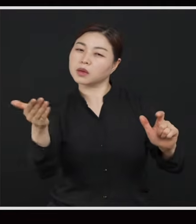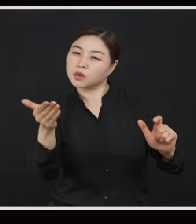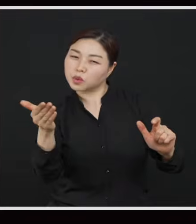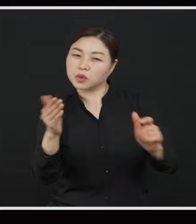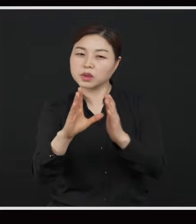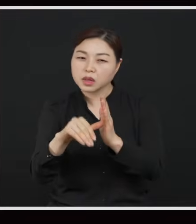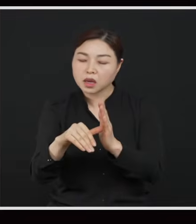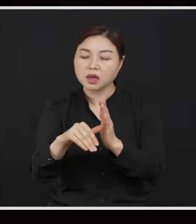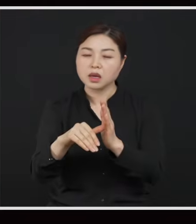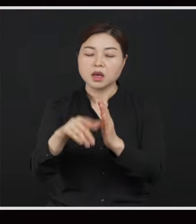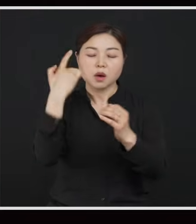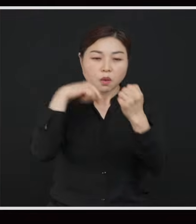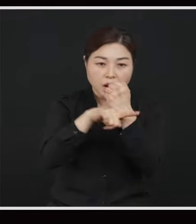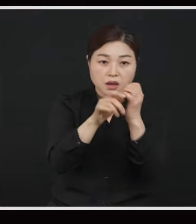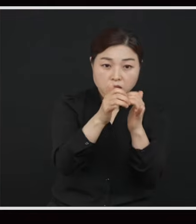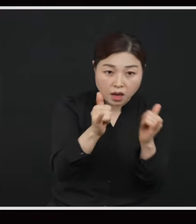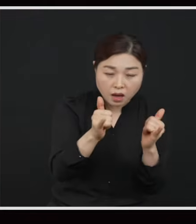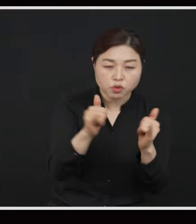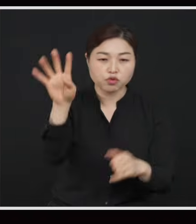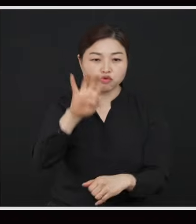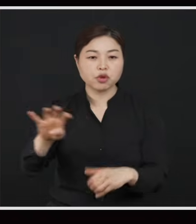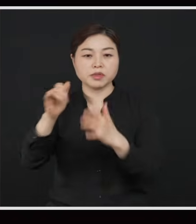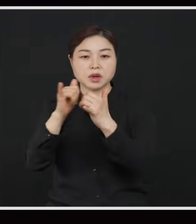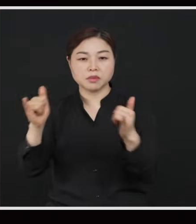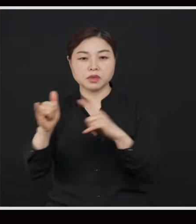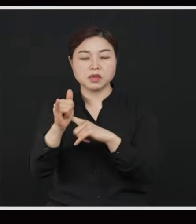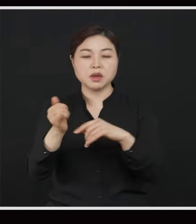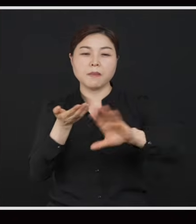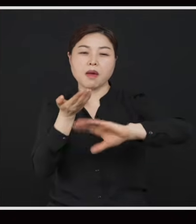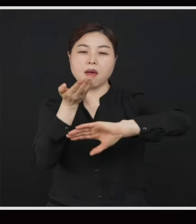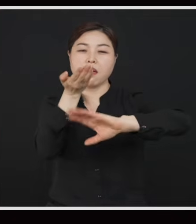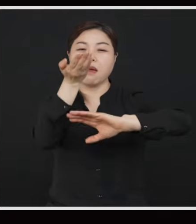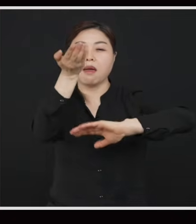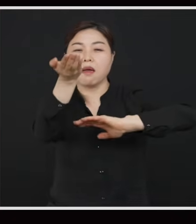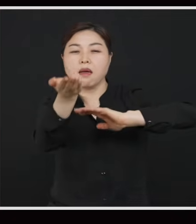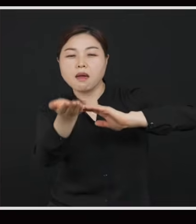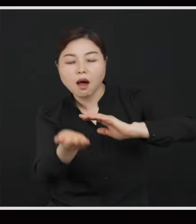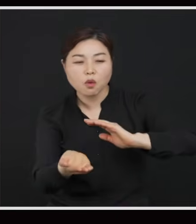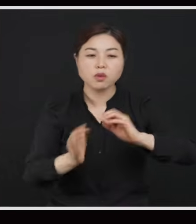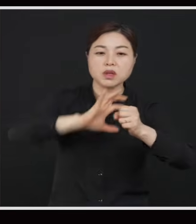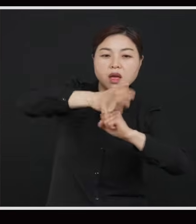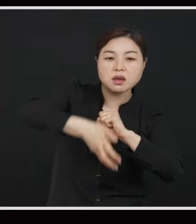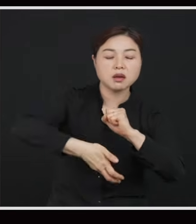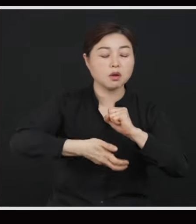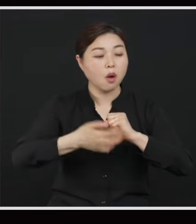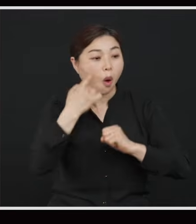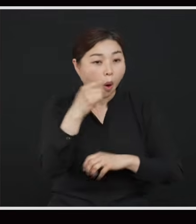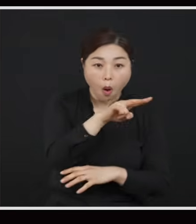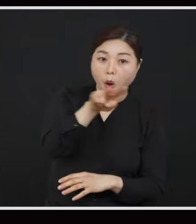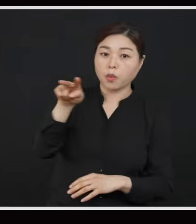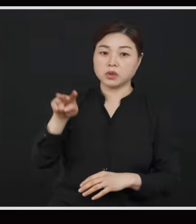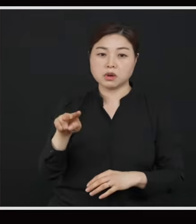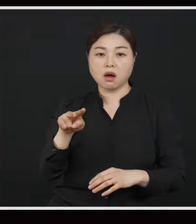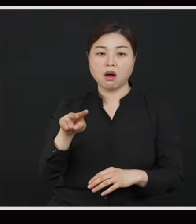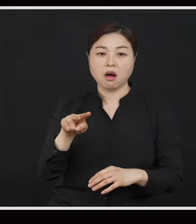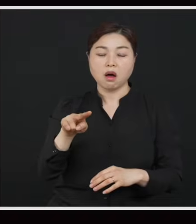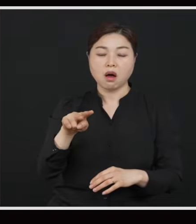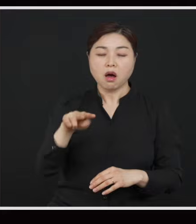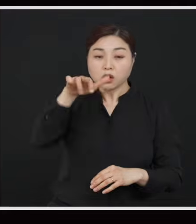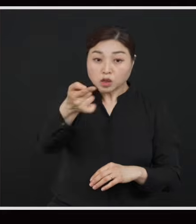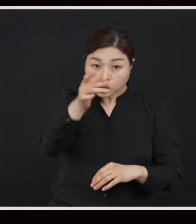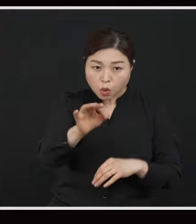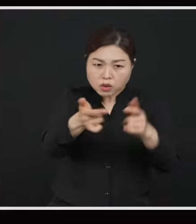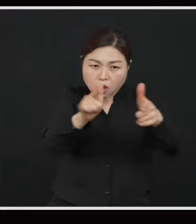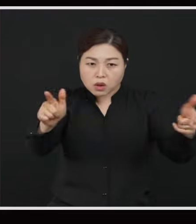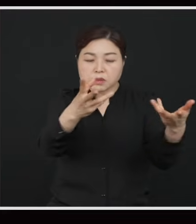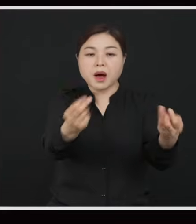과학자뿐만이 아니라 이제 유럽인들이 항해를 하면서 세계 방방곡곡을 돌아다니니까 온갖 종들이 다 나타나고